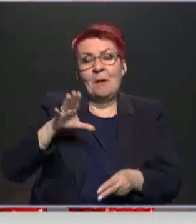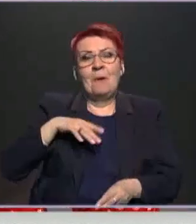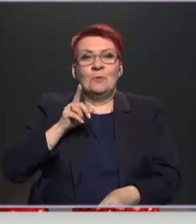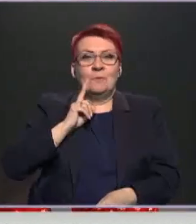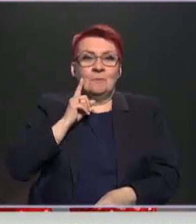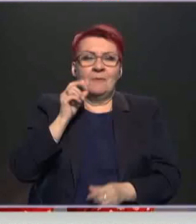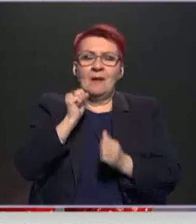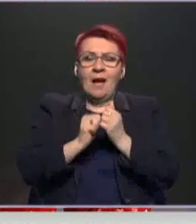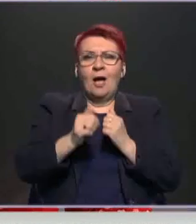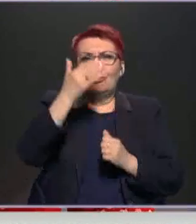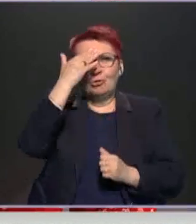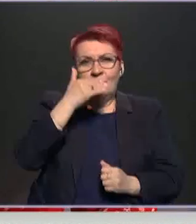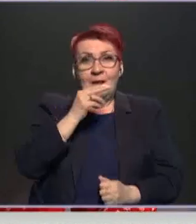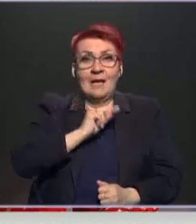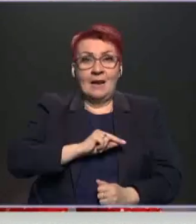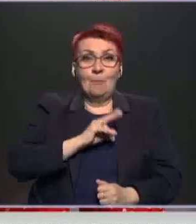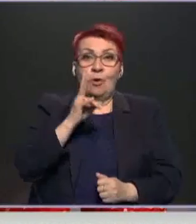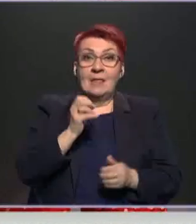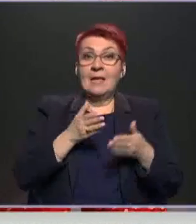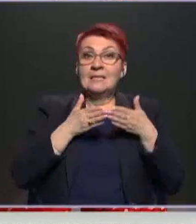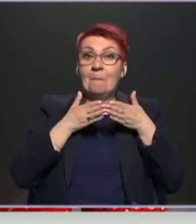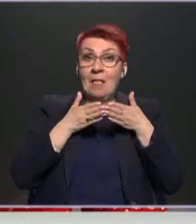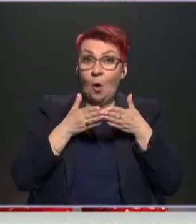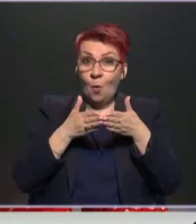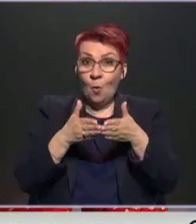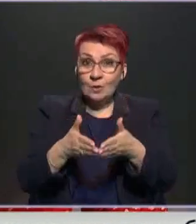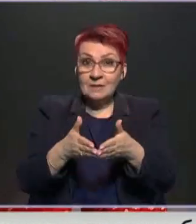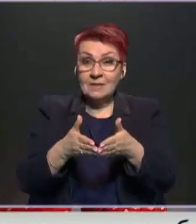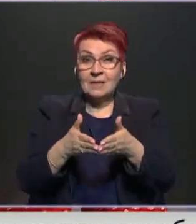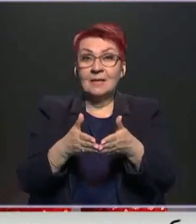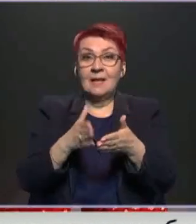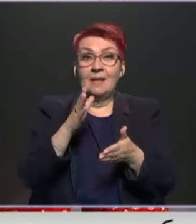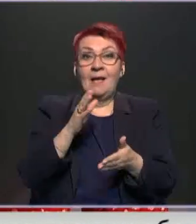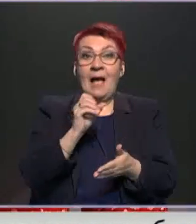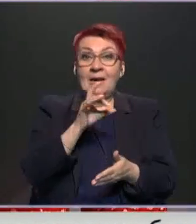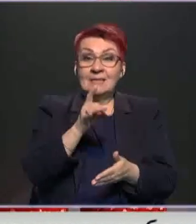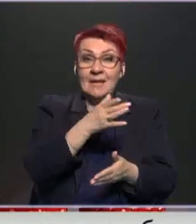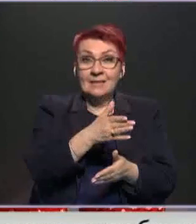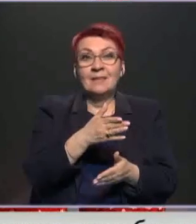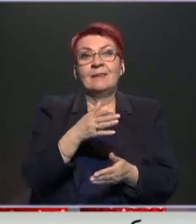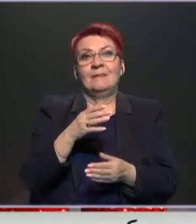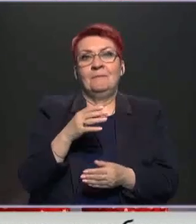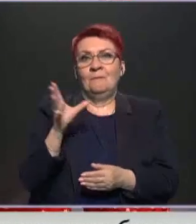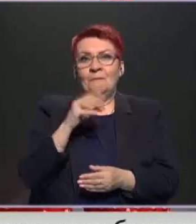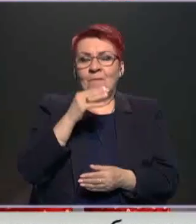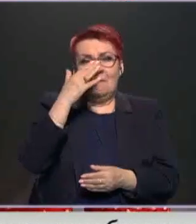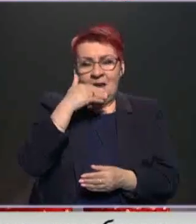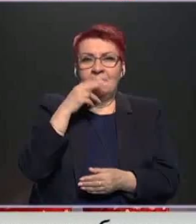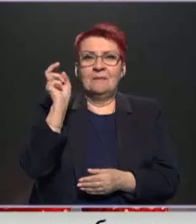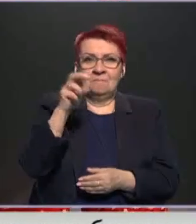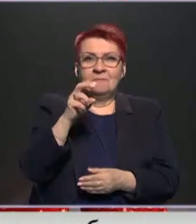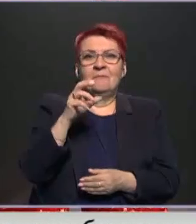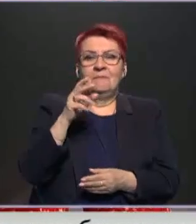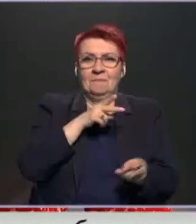студенчестве, я каждое лето, работая на теплоходе, тоже по нескольку раз все лето посещал остров Валаам.